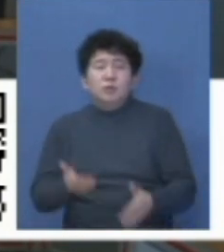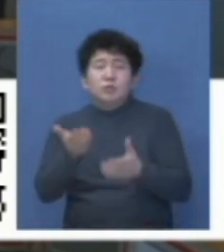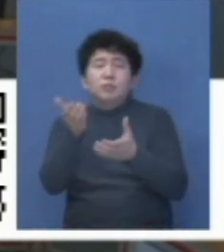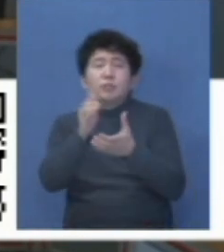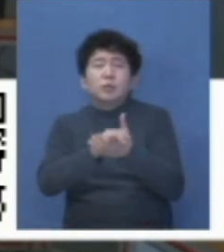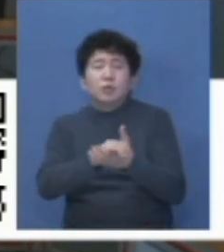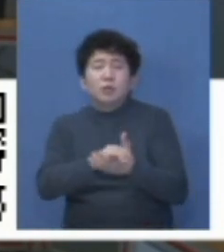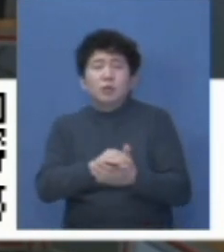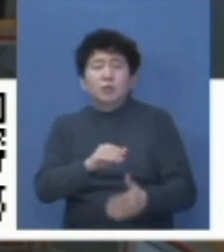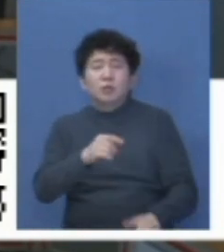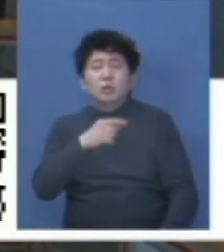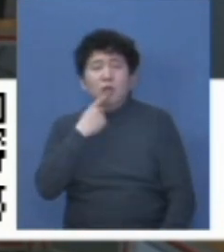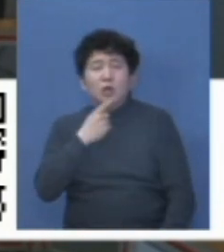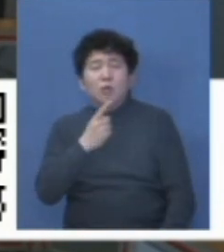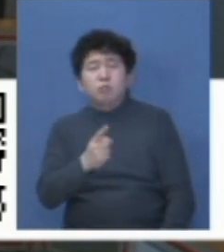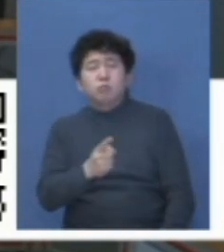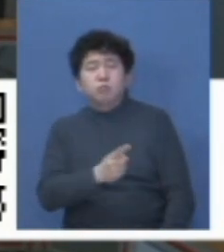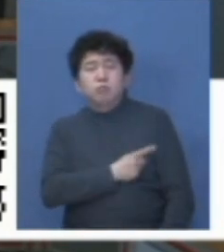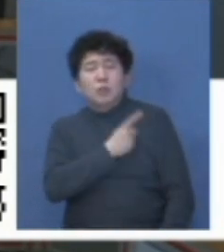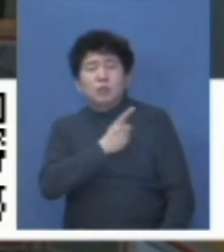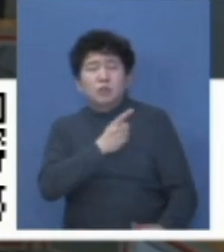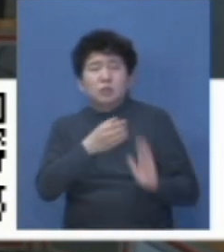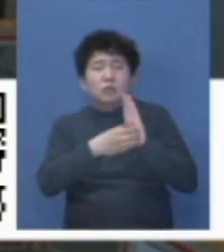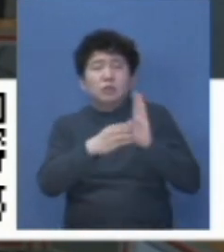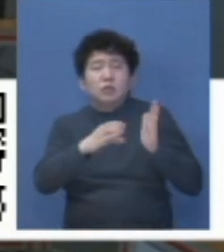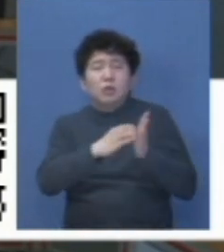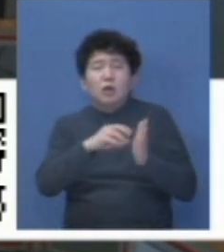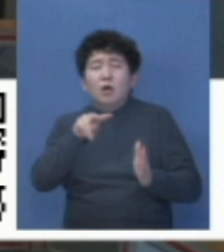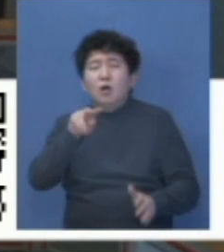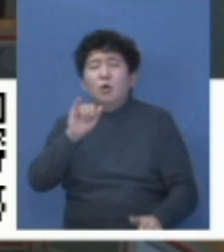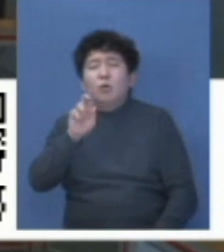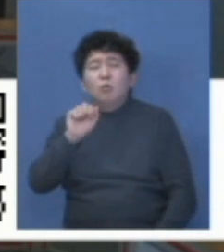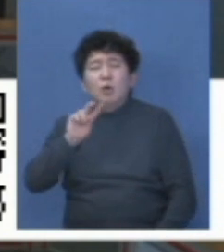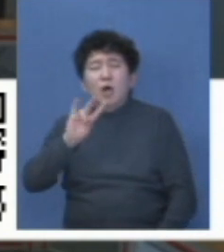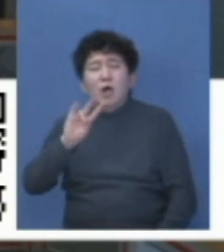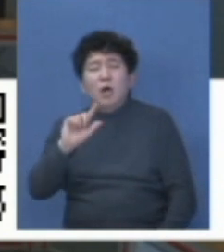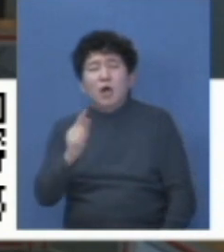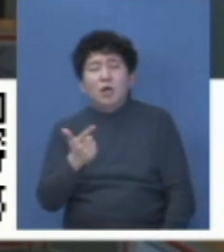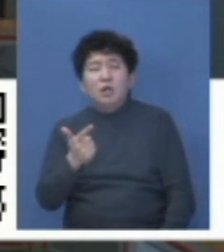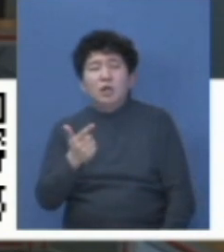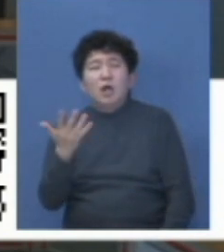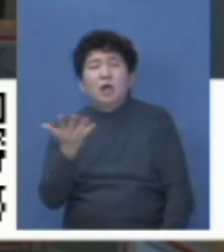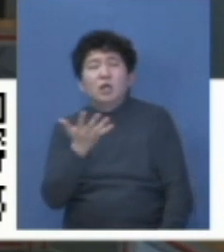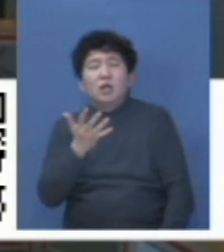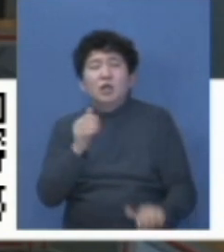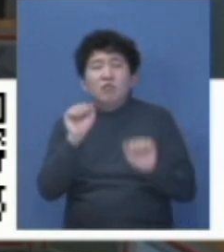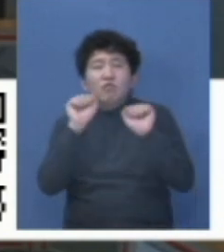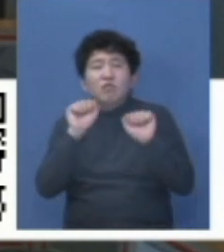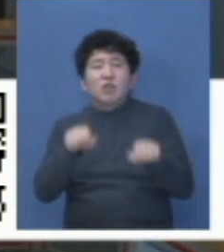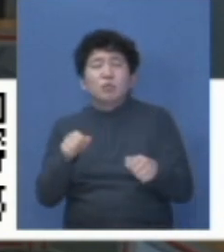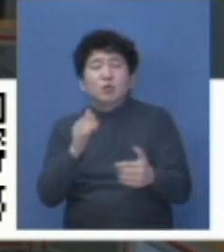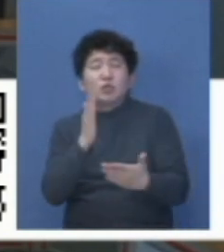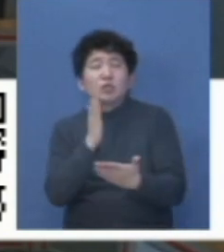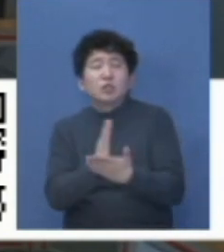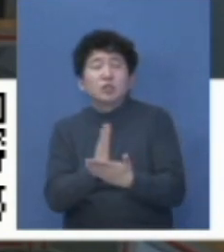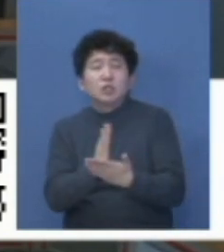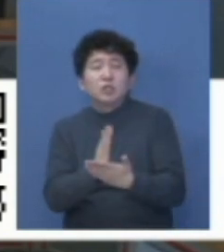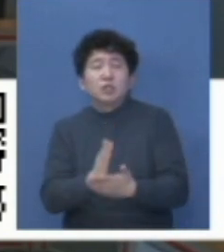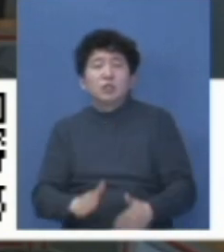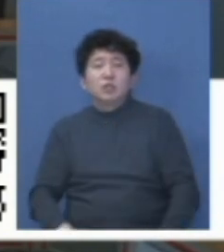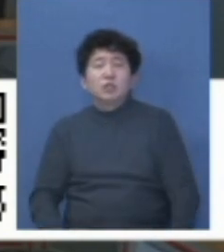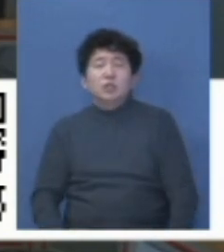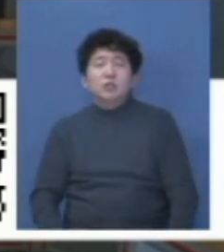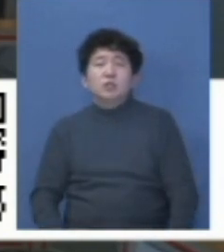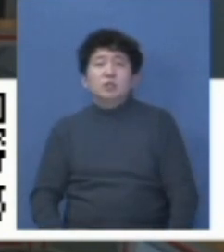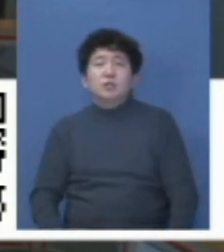познакомить их с мастерской «Лубань», вот, чтобы они имели представление, какие возможности имеются и предоставляет эта